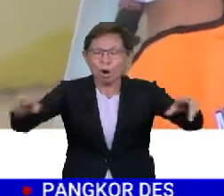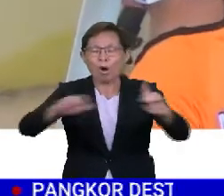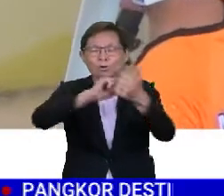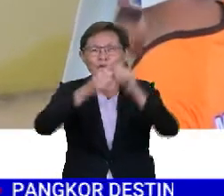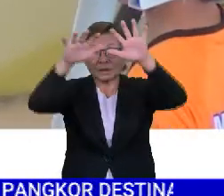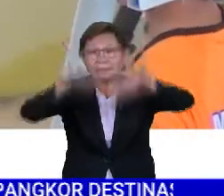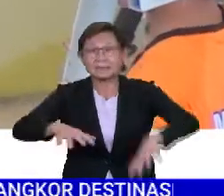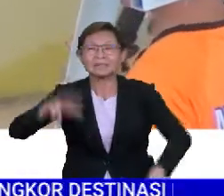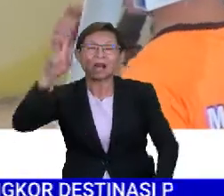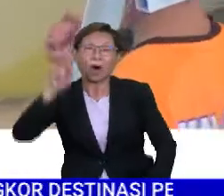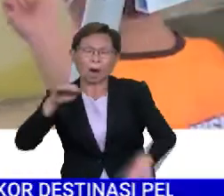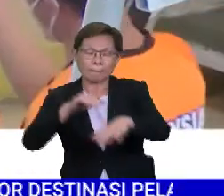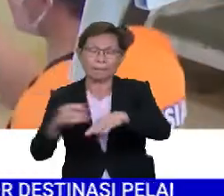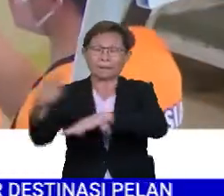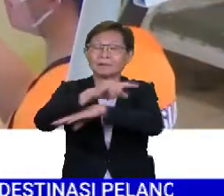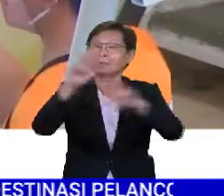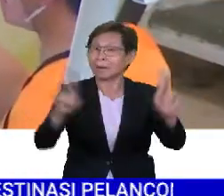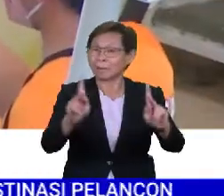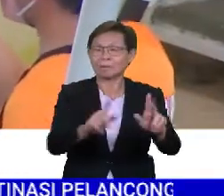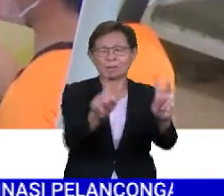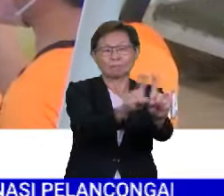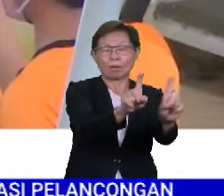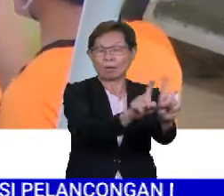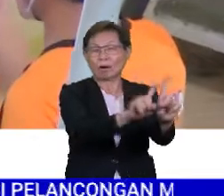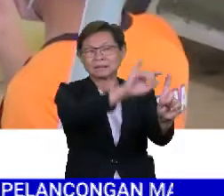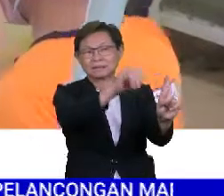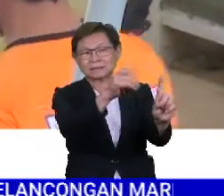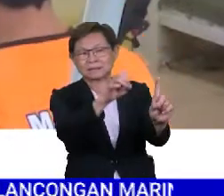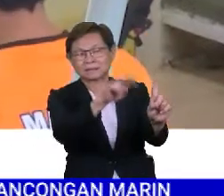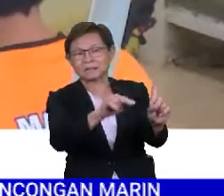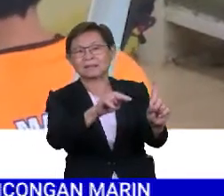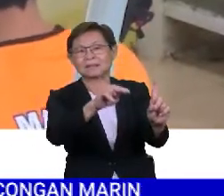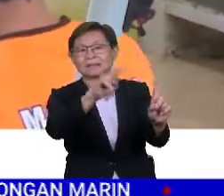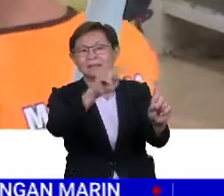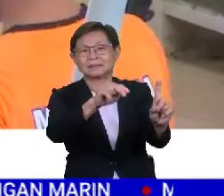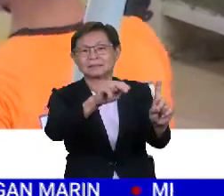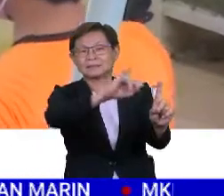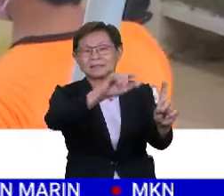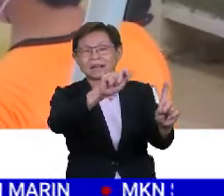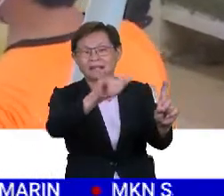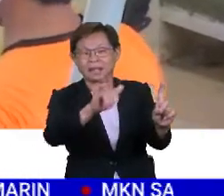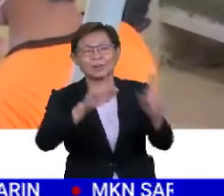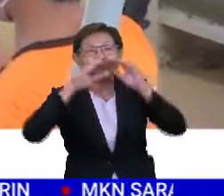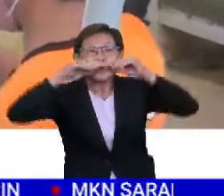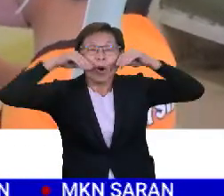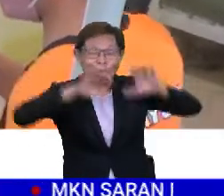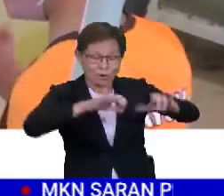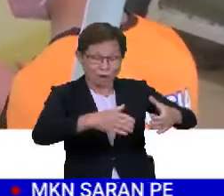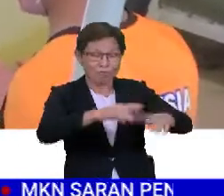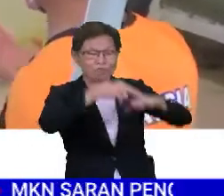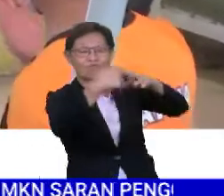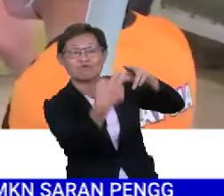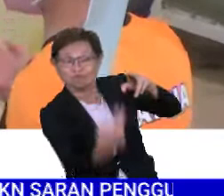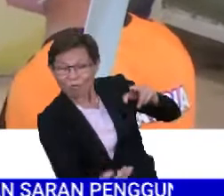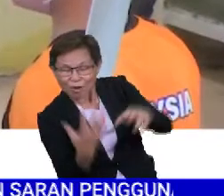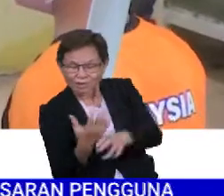Si Hanoi pada Khamis ini. Pasangan Jalsen Jabilin Hanis Nazirul Jaya Surya menceriakan kem terjun negara